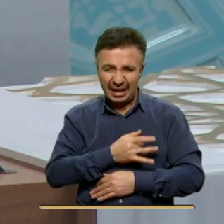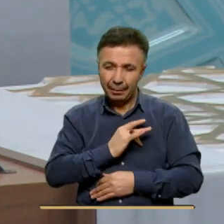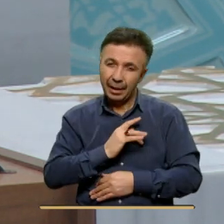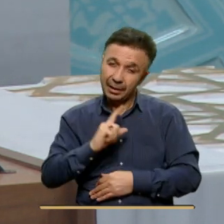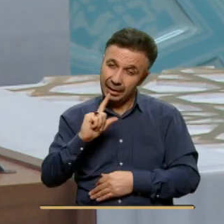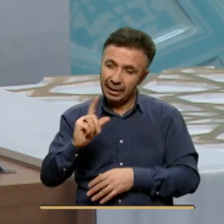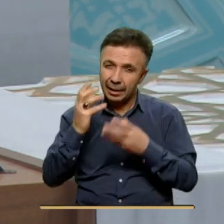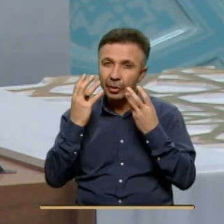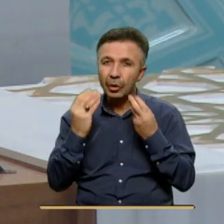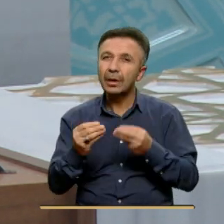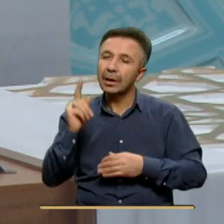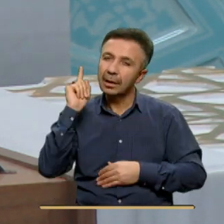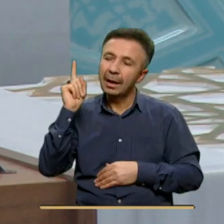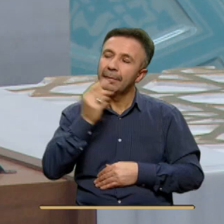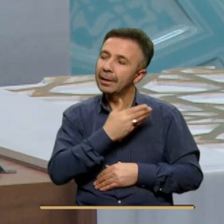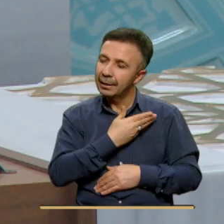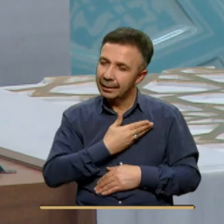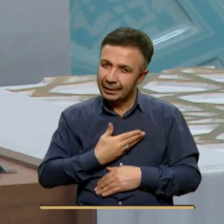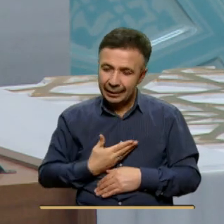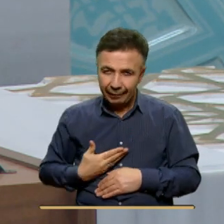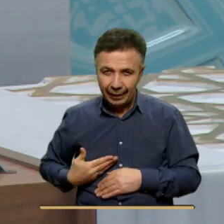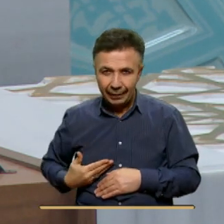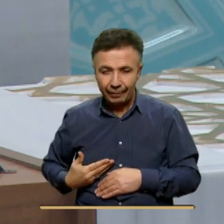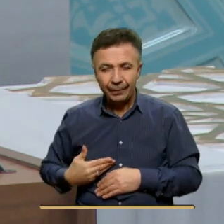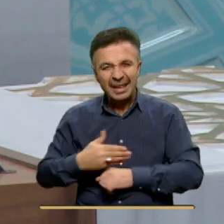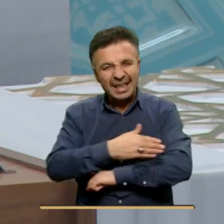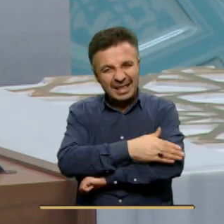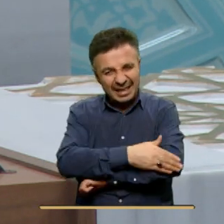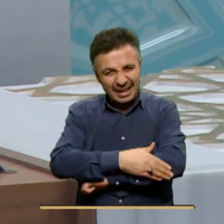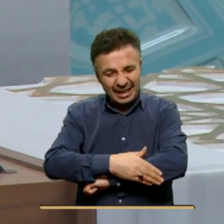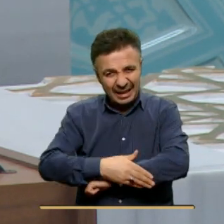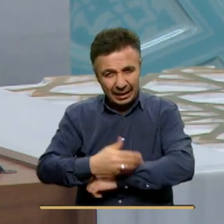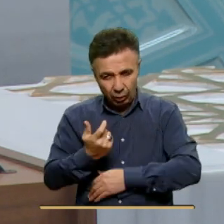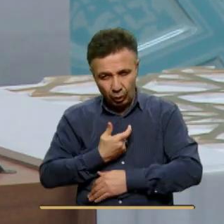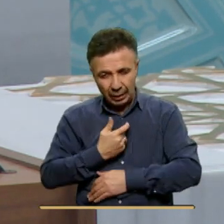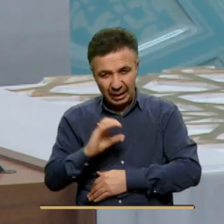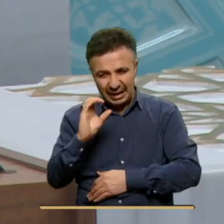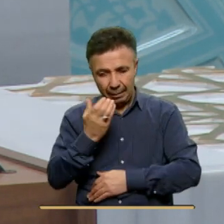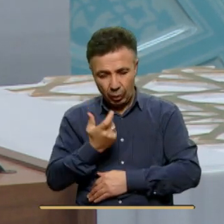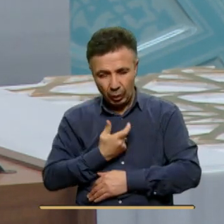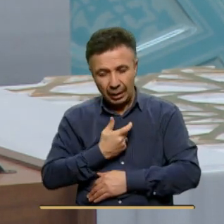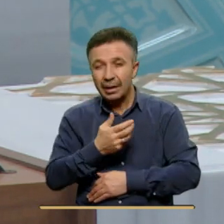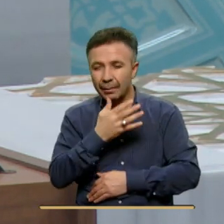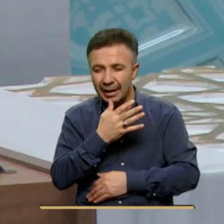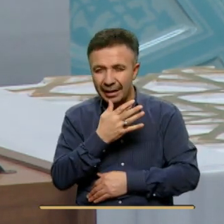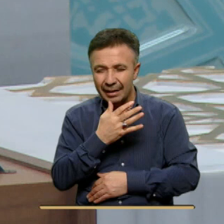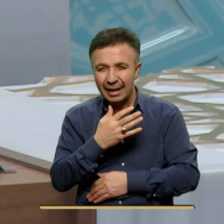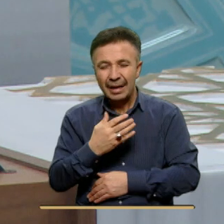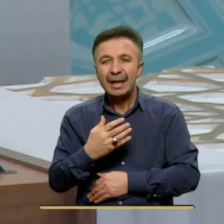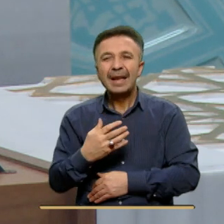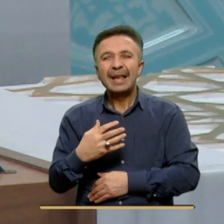olarak Rabbini seven, sınırlarını bilen, kendisini tanıyan